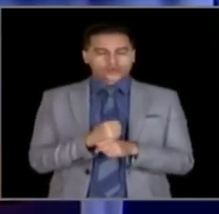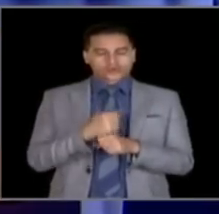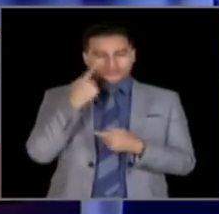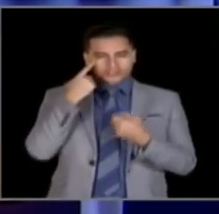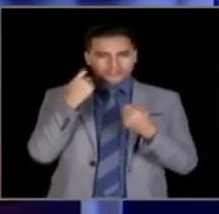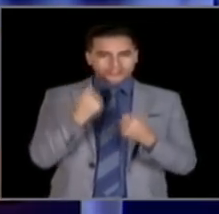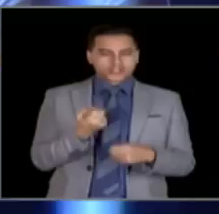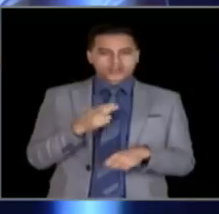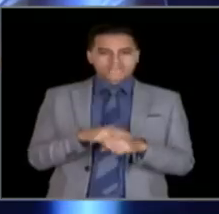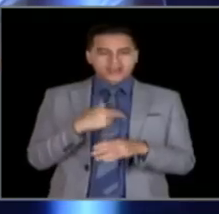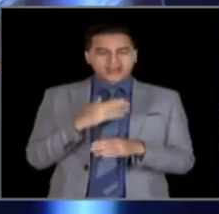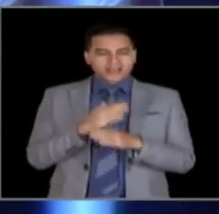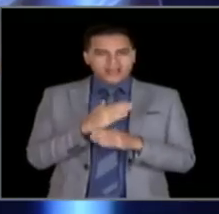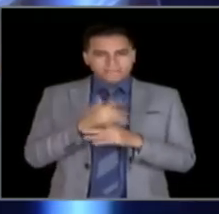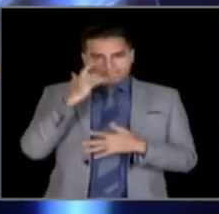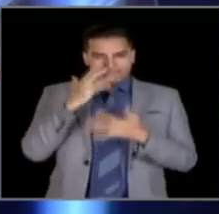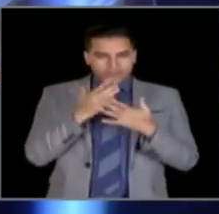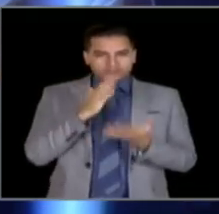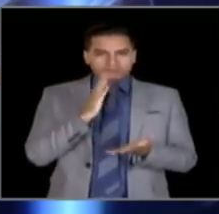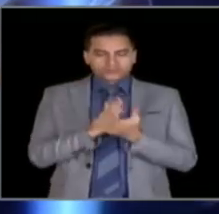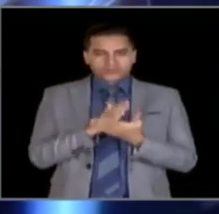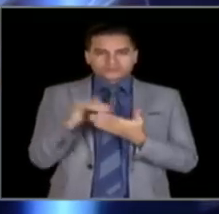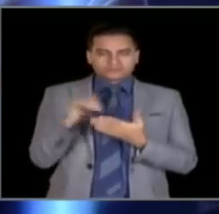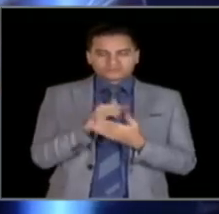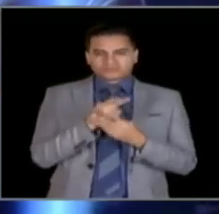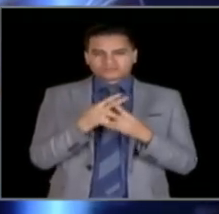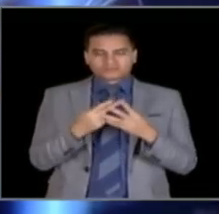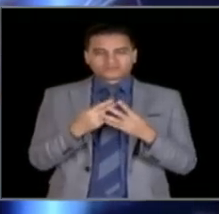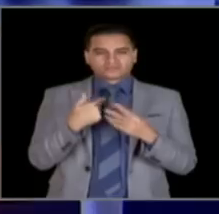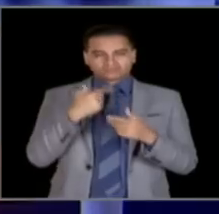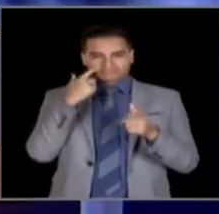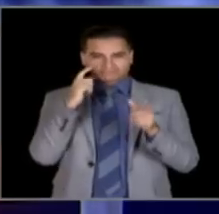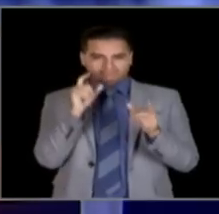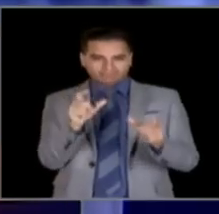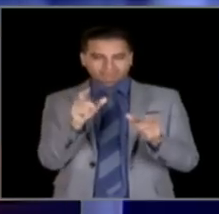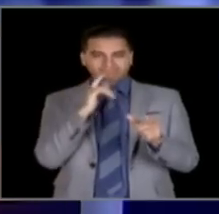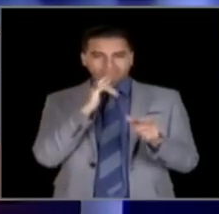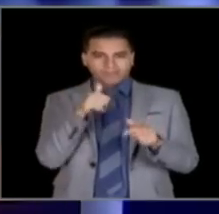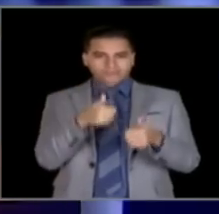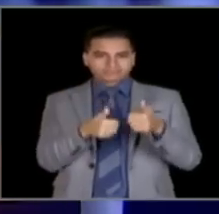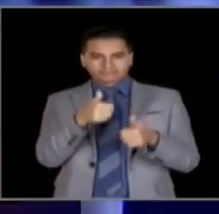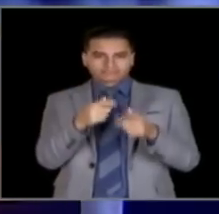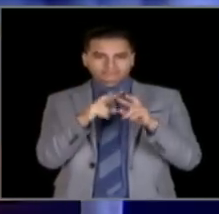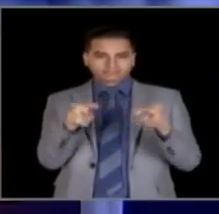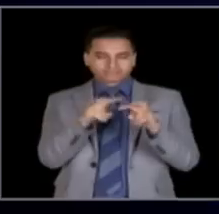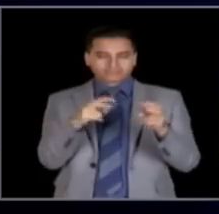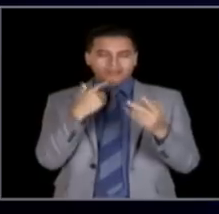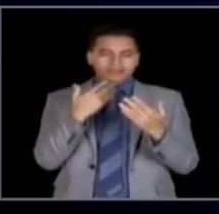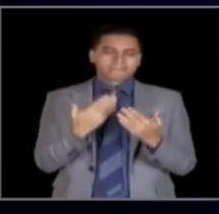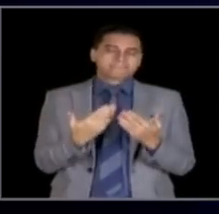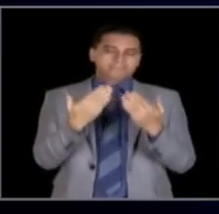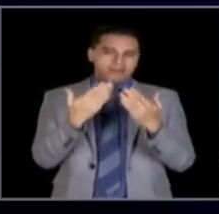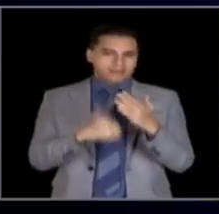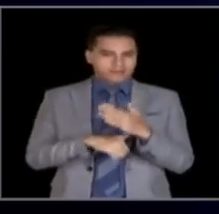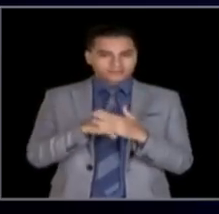متابع معاهم اول باول مشوارهم في البرنامج، واتمنى من ربنا التوفيق لينا ولزمايلنا في الفريق الثاني. جميل